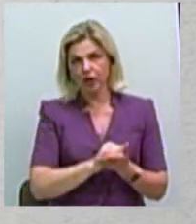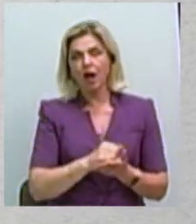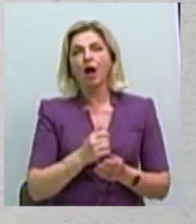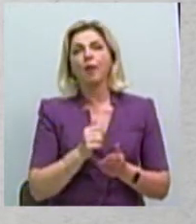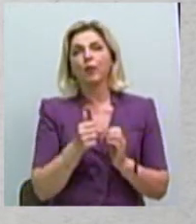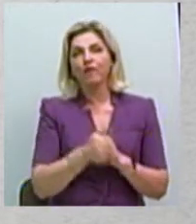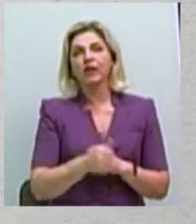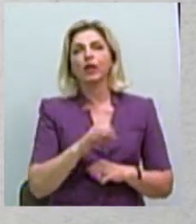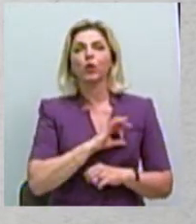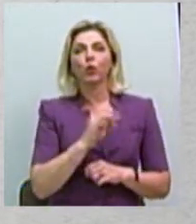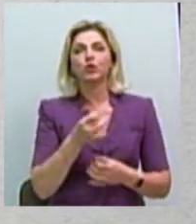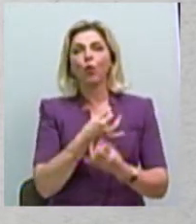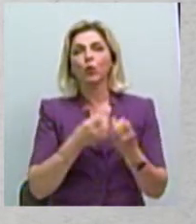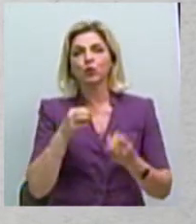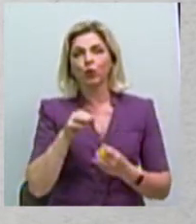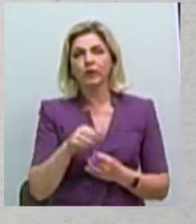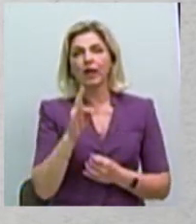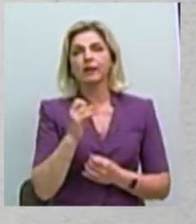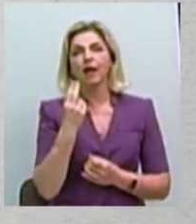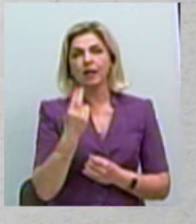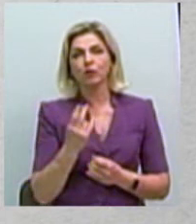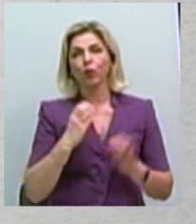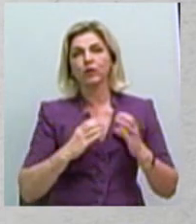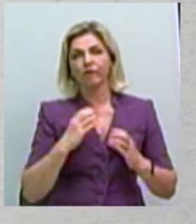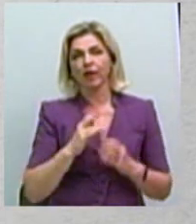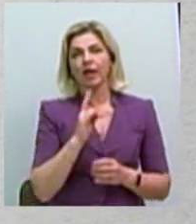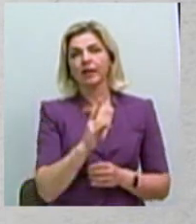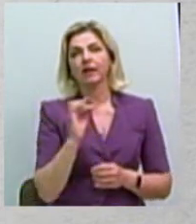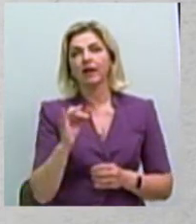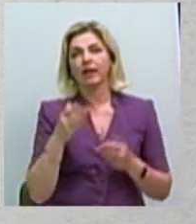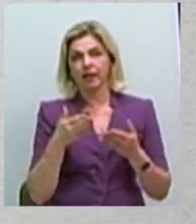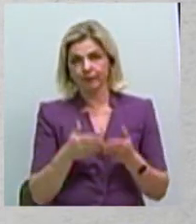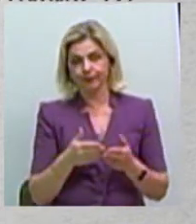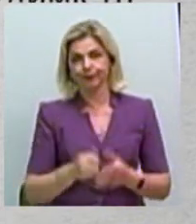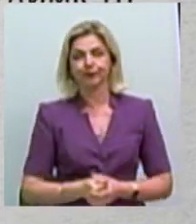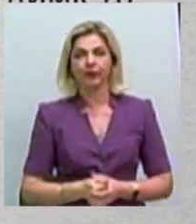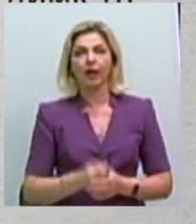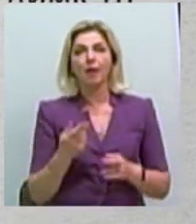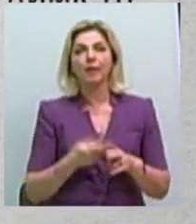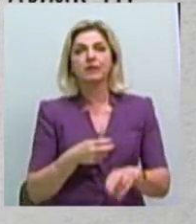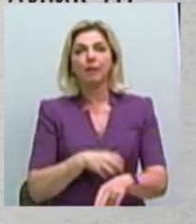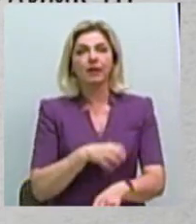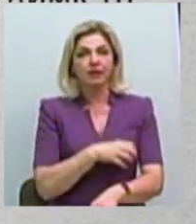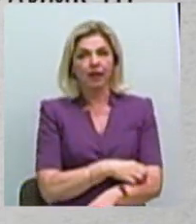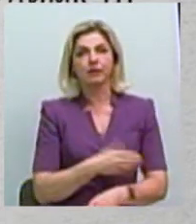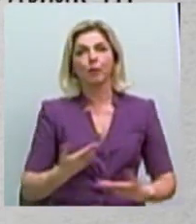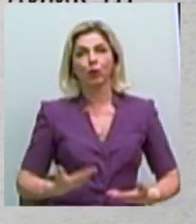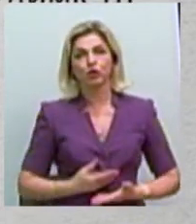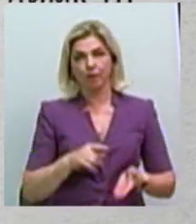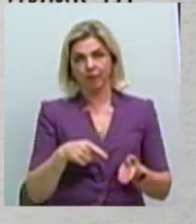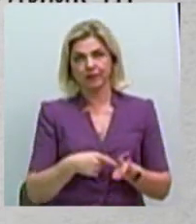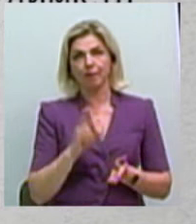юрисконсульт юридичної служби Національного університету кораблебудування імені Адмірала Макарова. Безпартійна. Проживає в місті